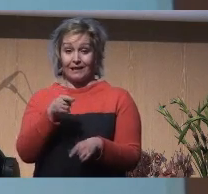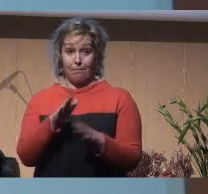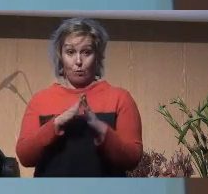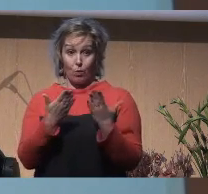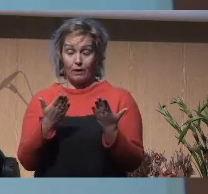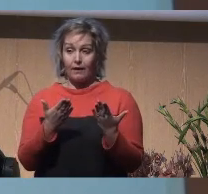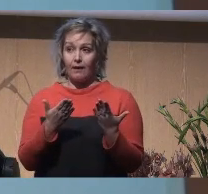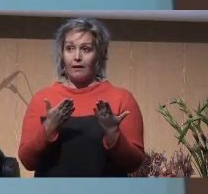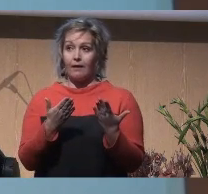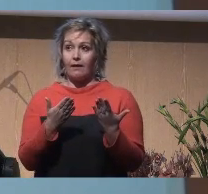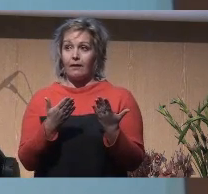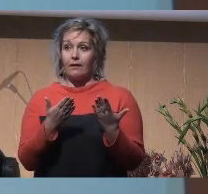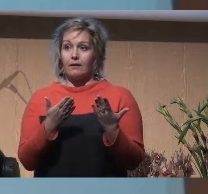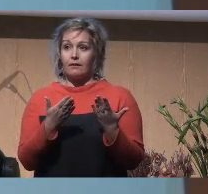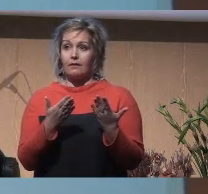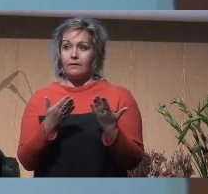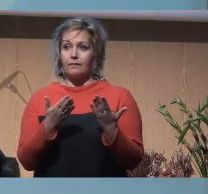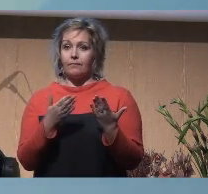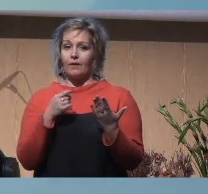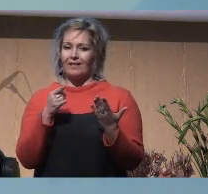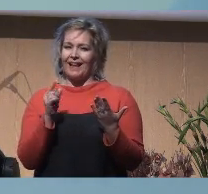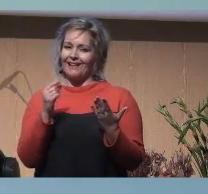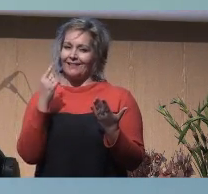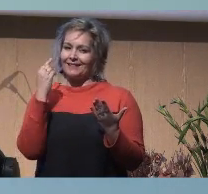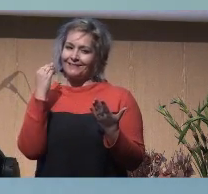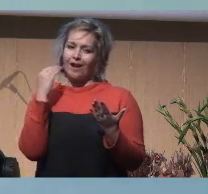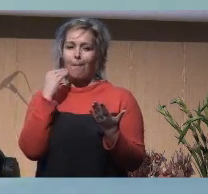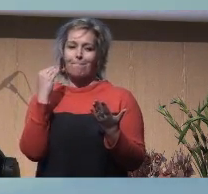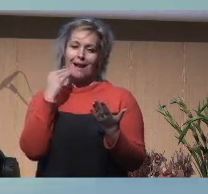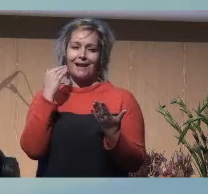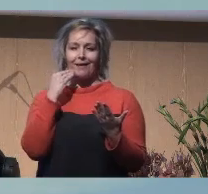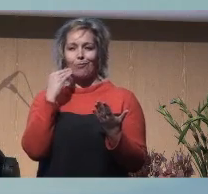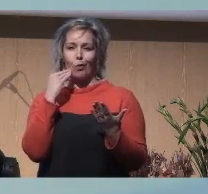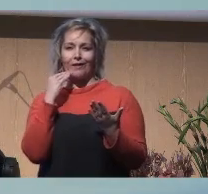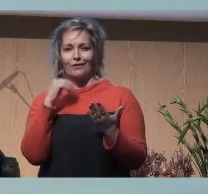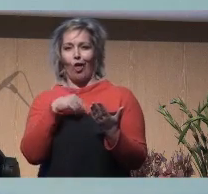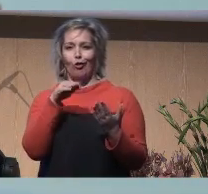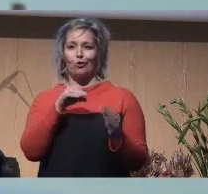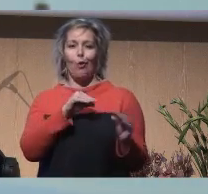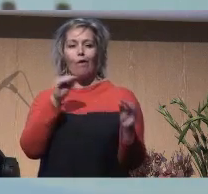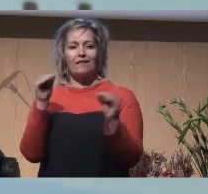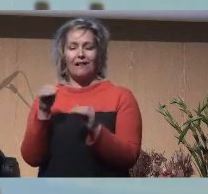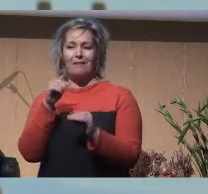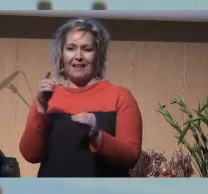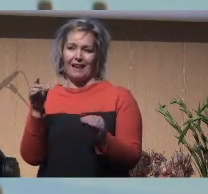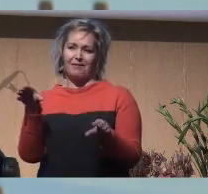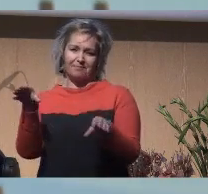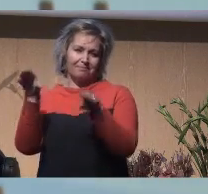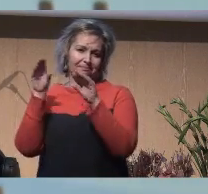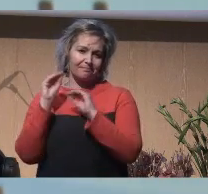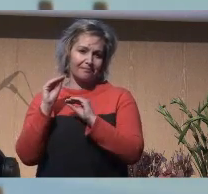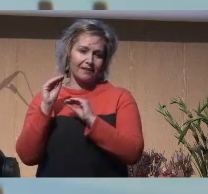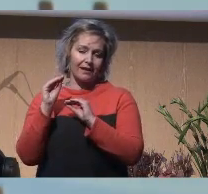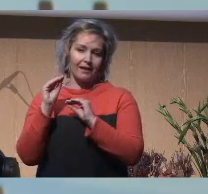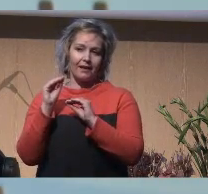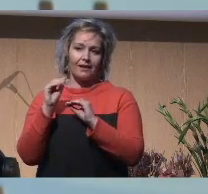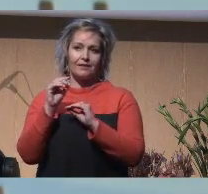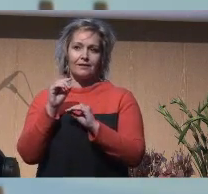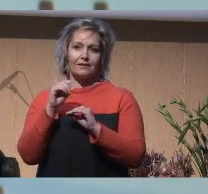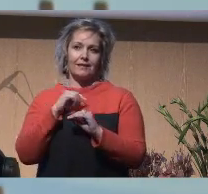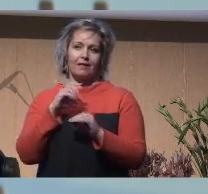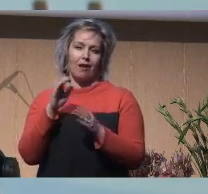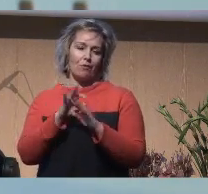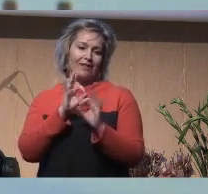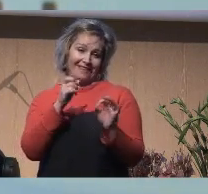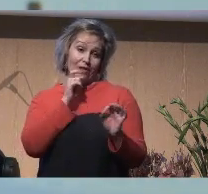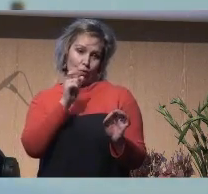boka, og dette er en litt gammelmodig norsk oversettelse, men dere får med dere, det er så fine ord, så jeg tar det med